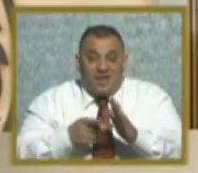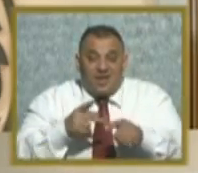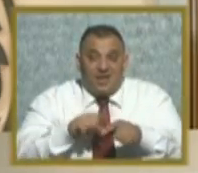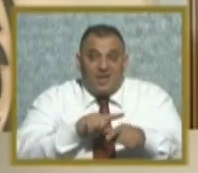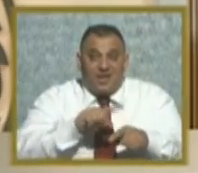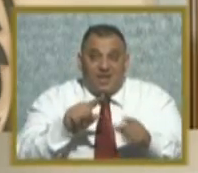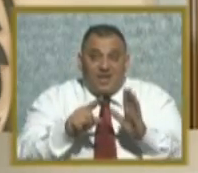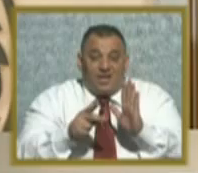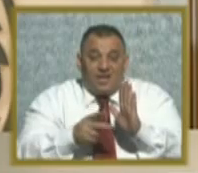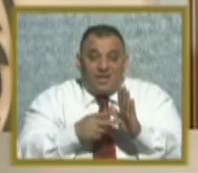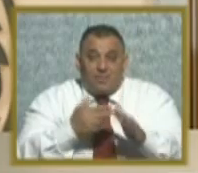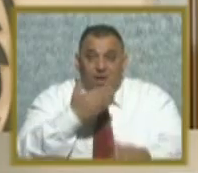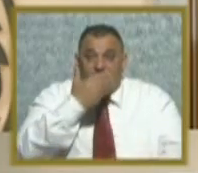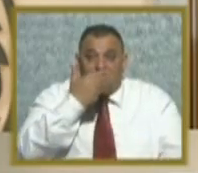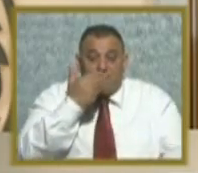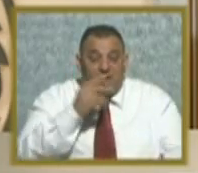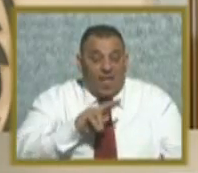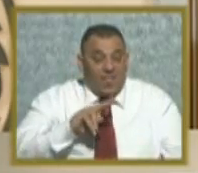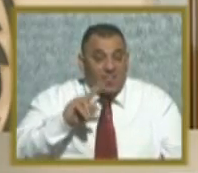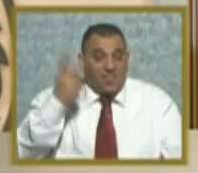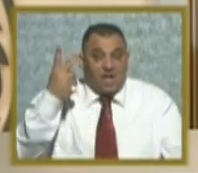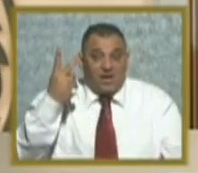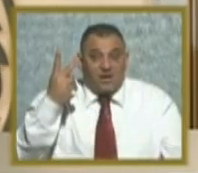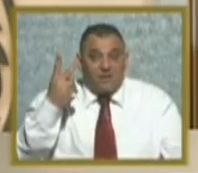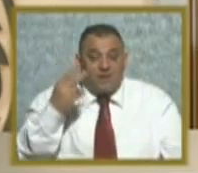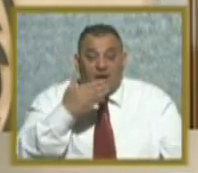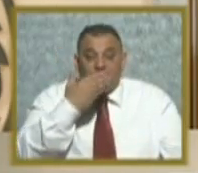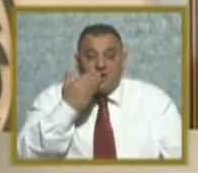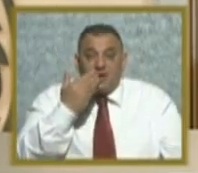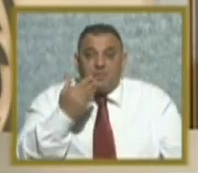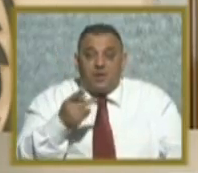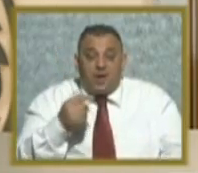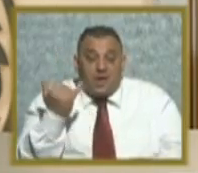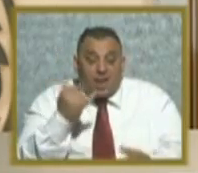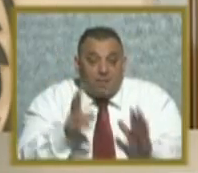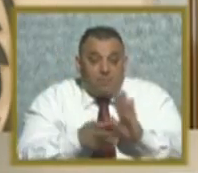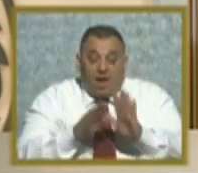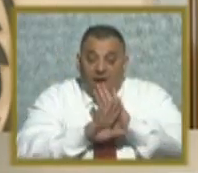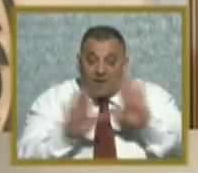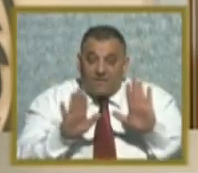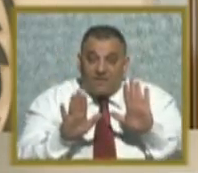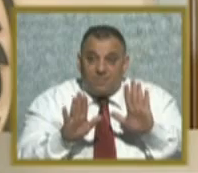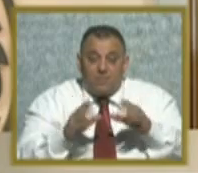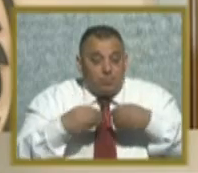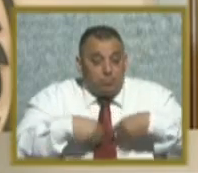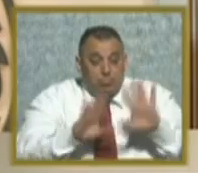جاء رمضان آخر عليه وما صام تساهلا